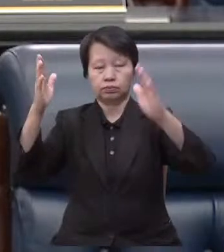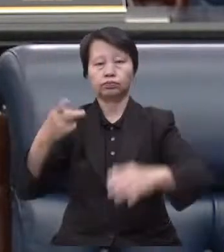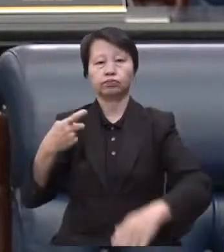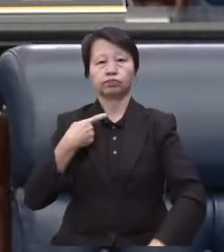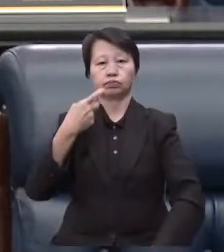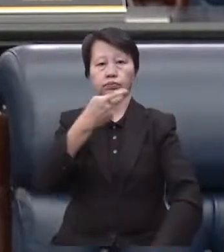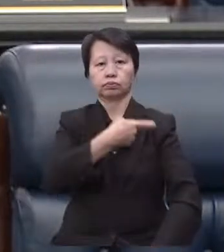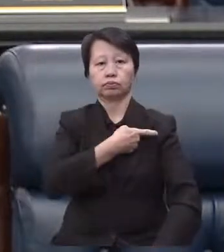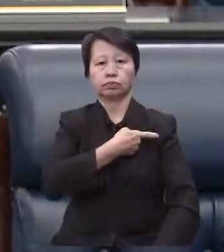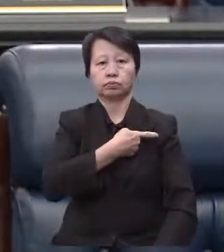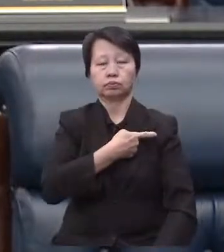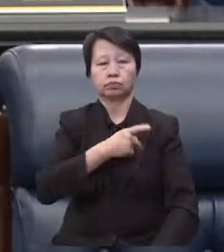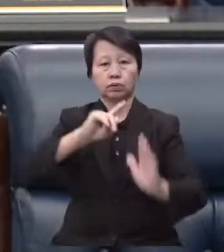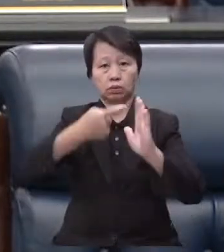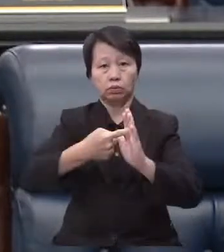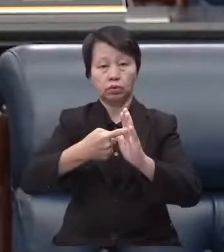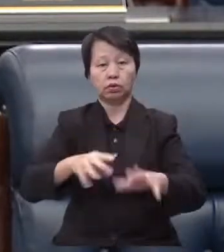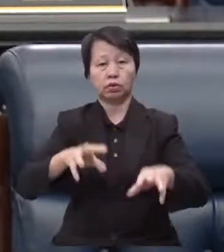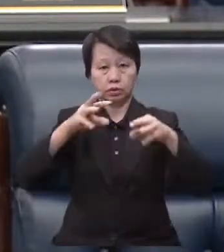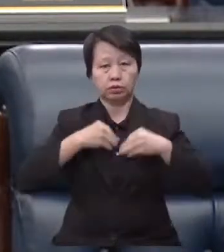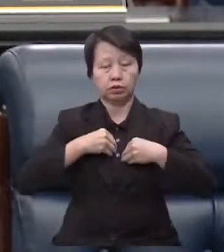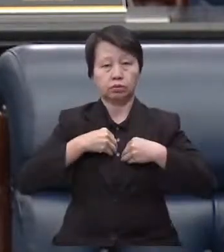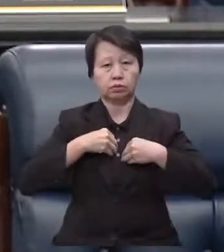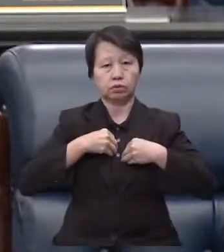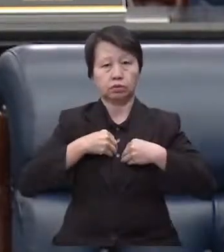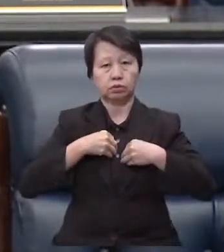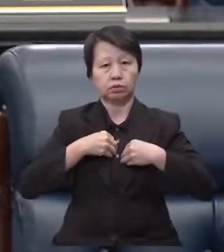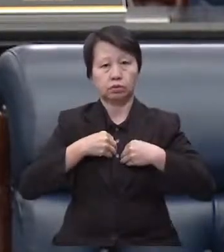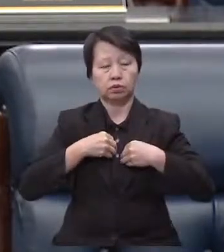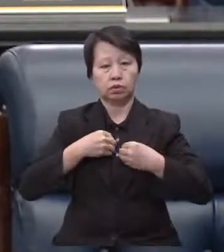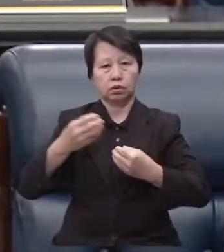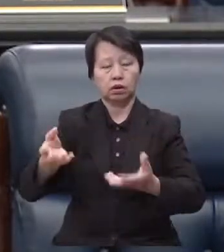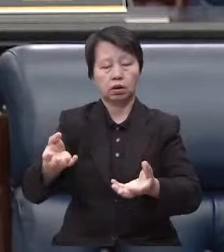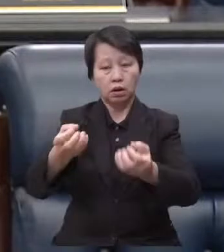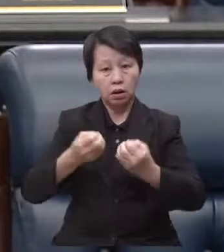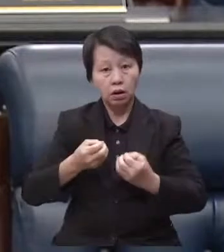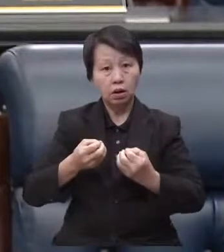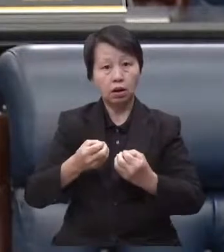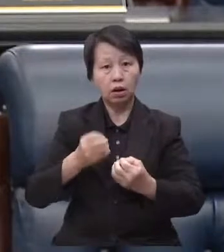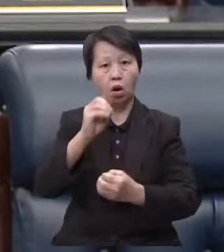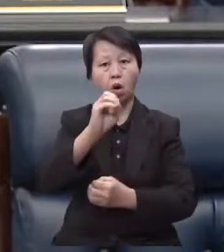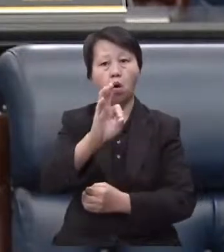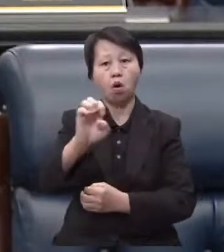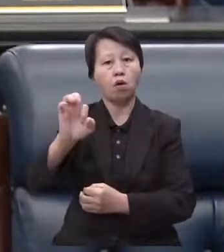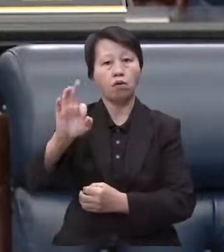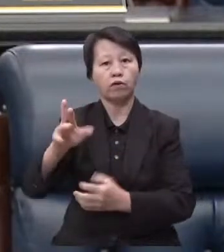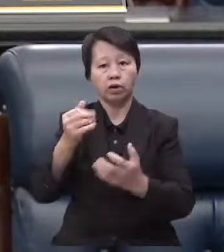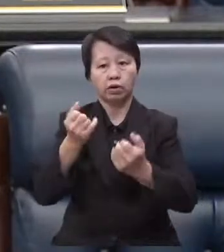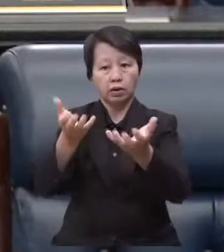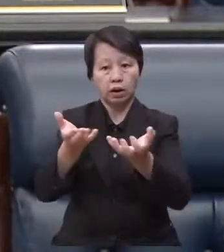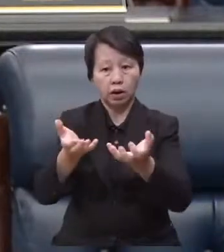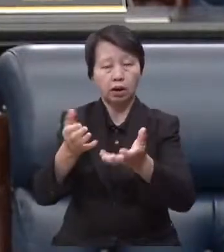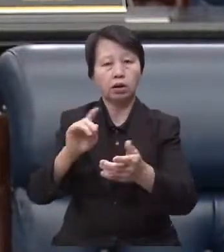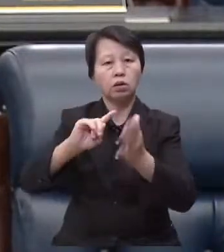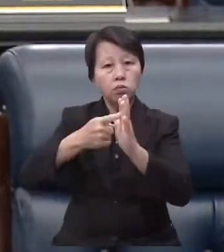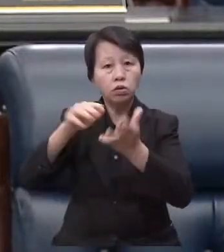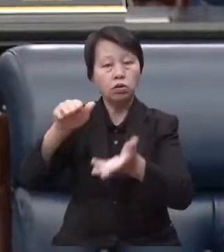kita mulai menerima pelbagai tawaran dan hasrat yang telah disampaikan